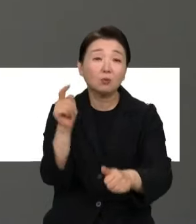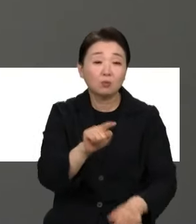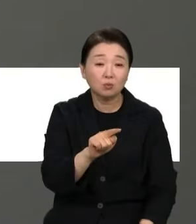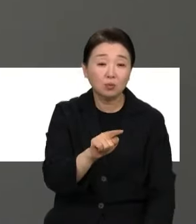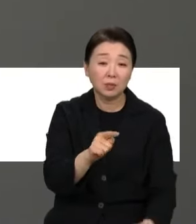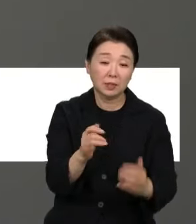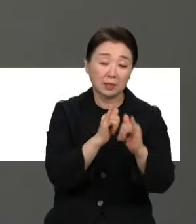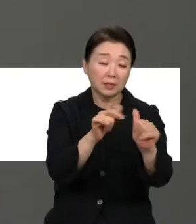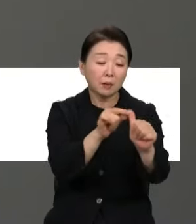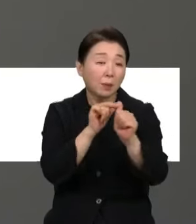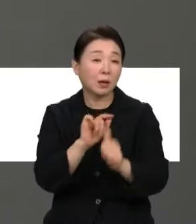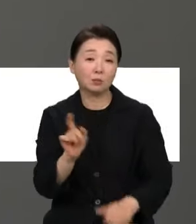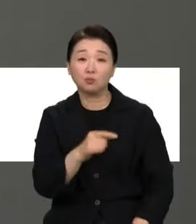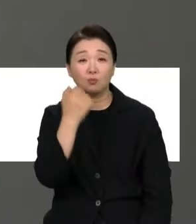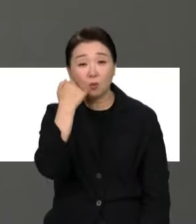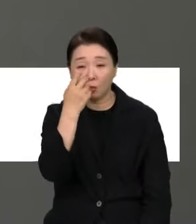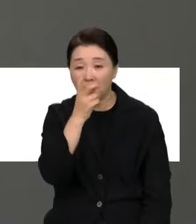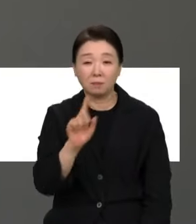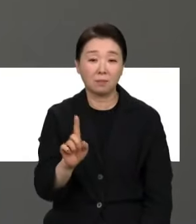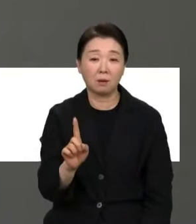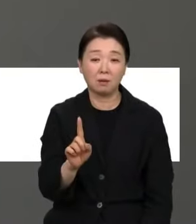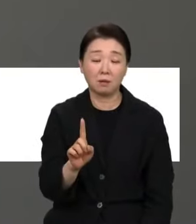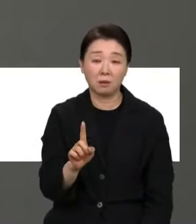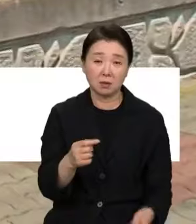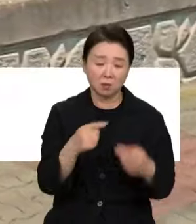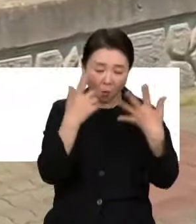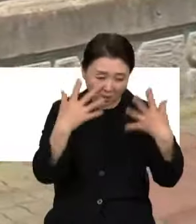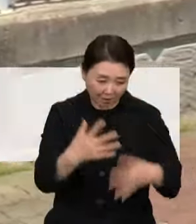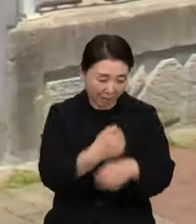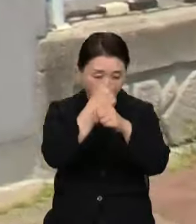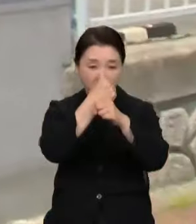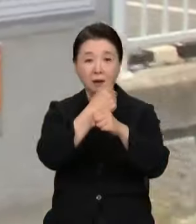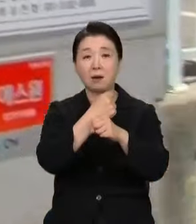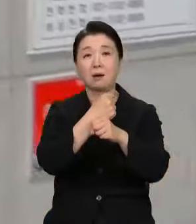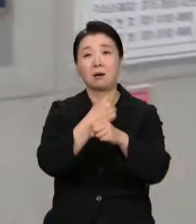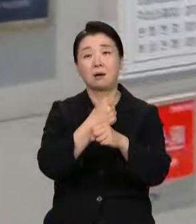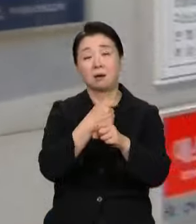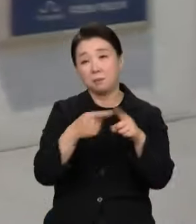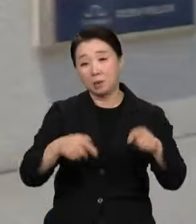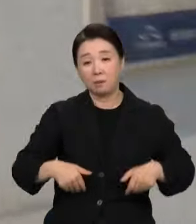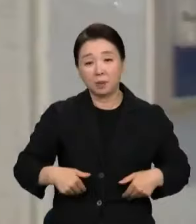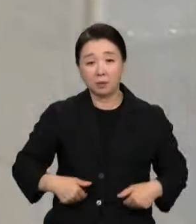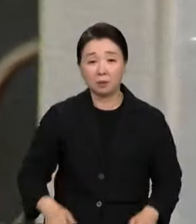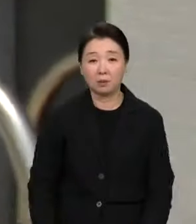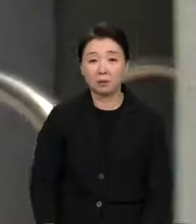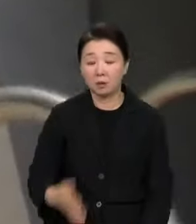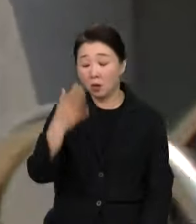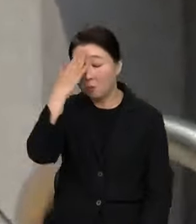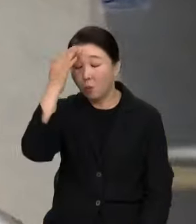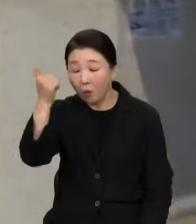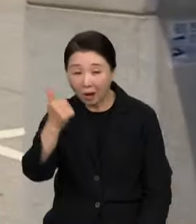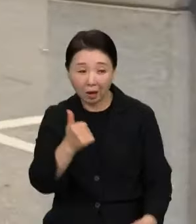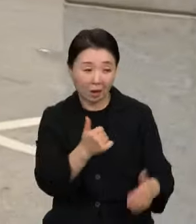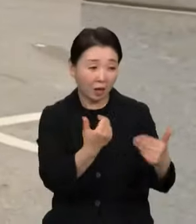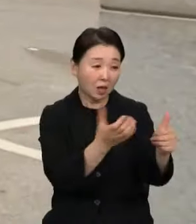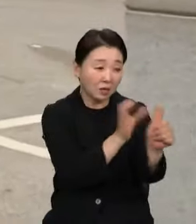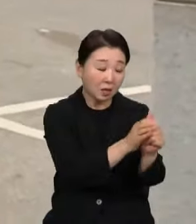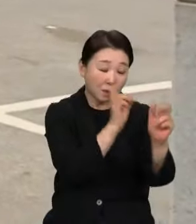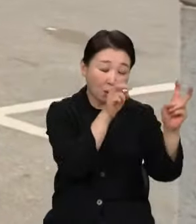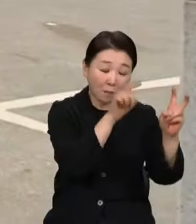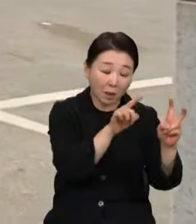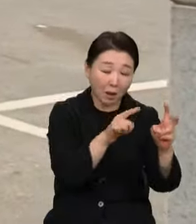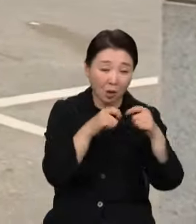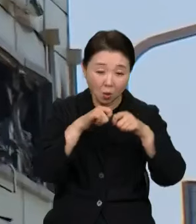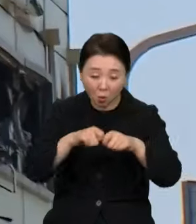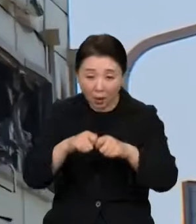어떻게 관리하는지, 그리고 뭐 이런 것들을 종합적으로 봐야. 최근엔 원청이 하청에 구체적인 작업 매뉴얼을